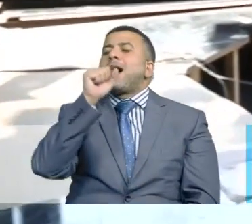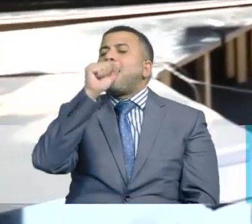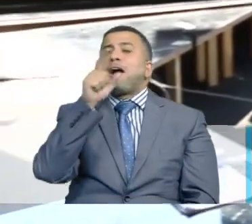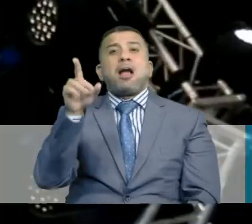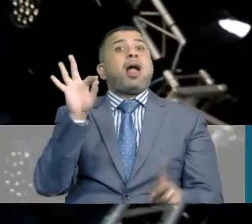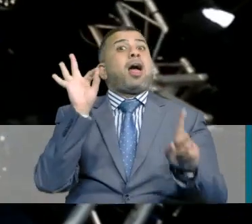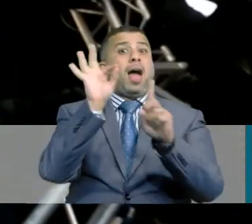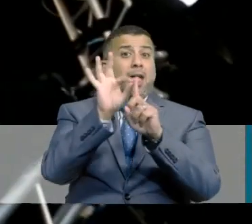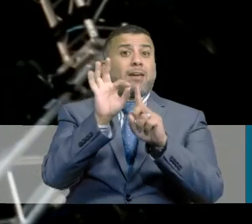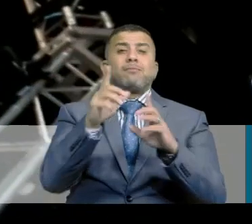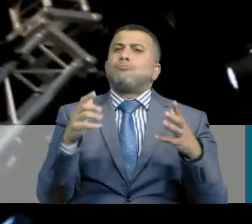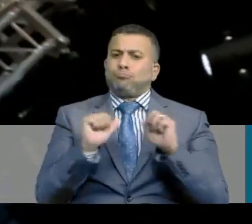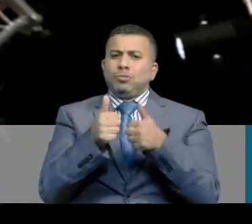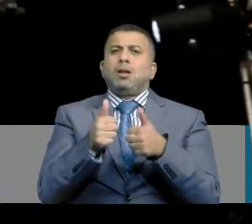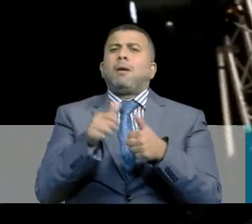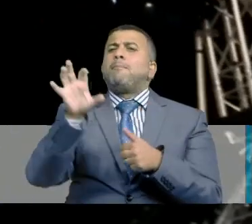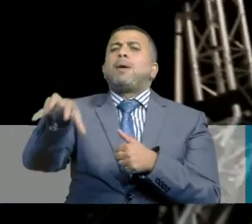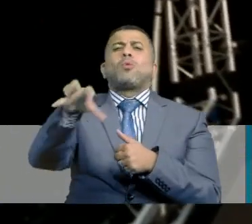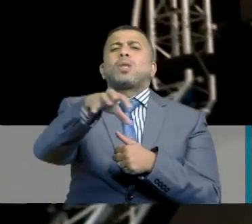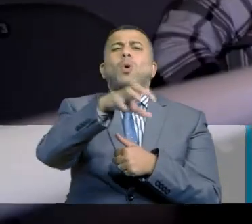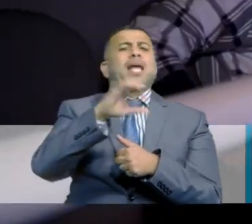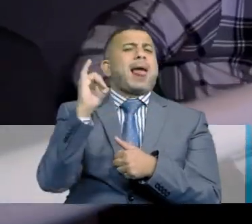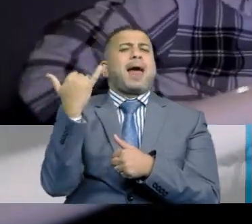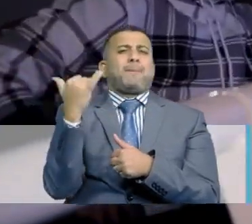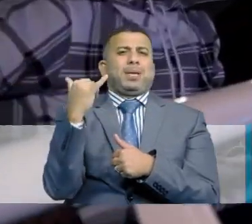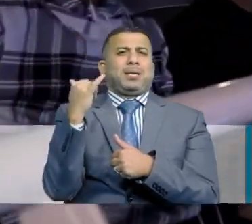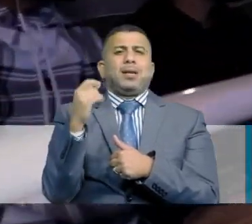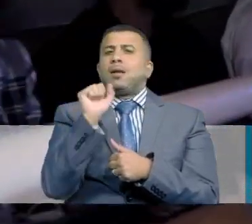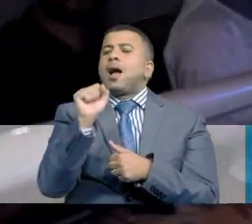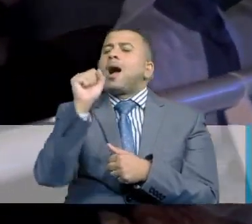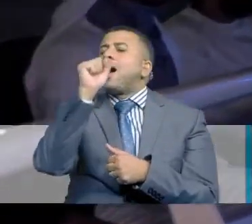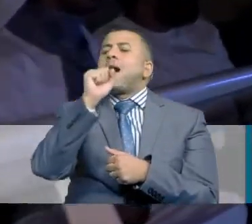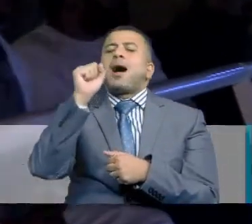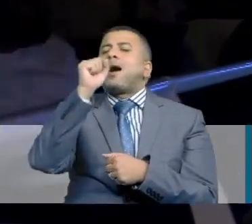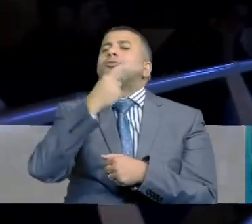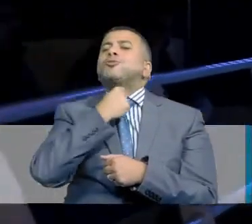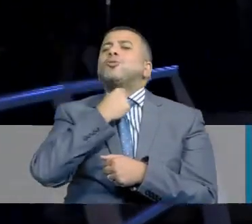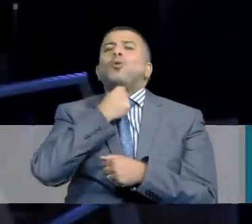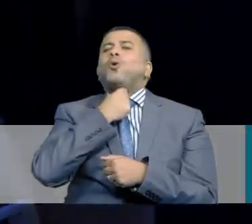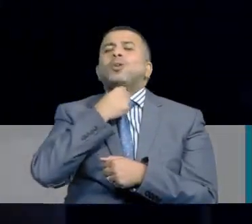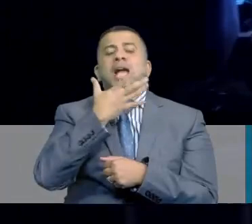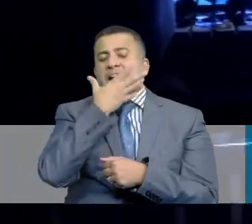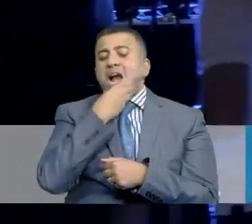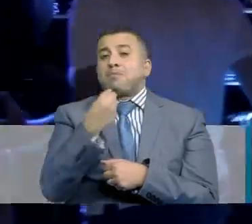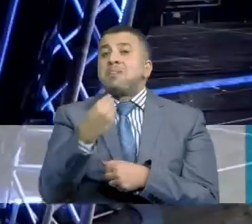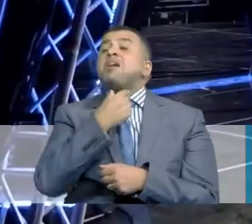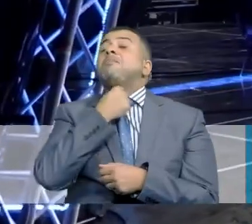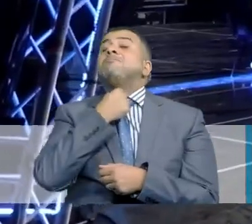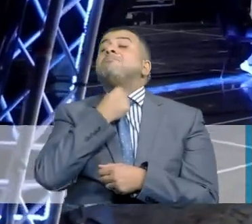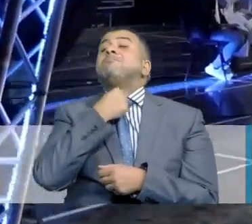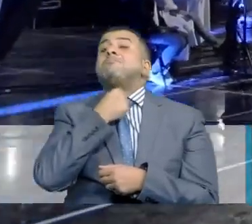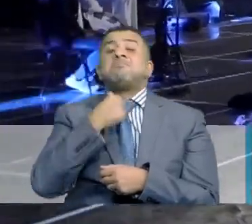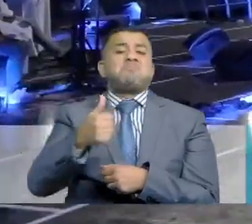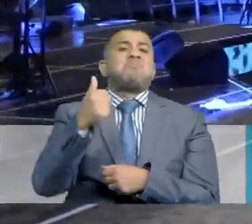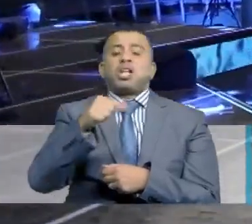الهادف بمشاركة منشدين من مختلف دول الوطن العربي ليغردوا بأصواتهم وبجمال حناجرهم على أرض